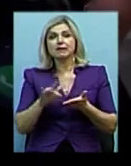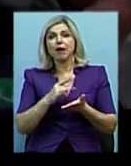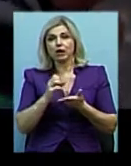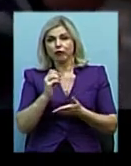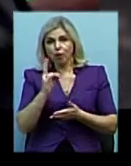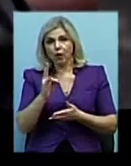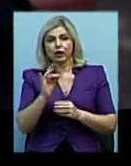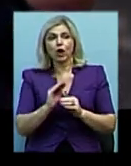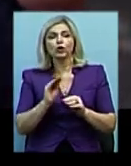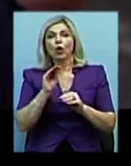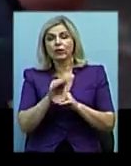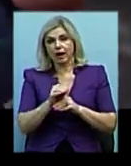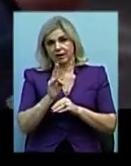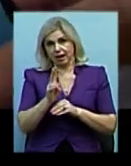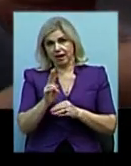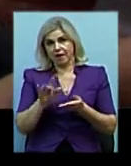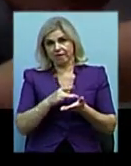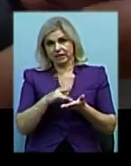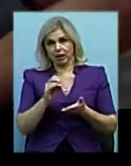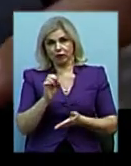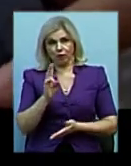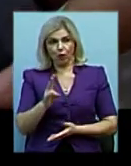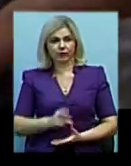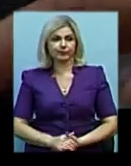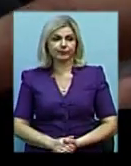У мене вже він встановлено, ми його відкриваємо,